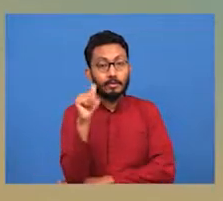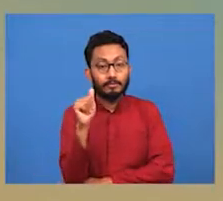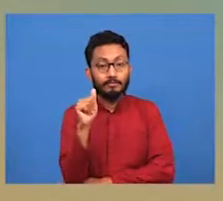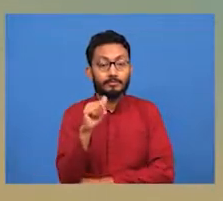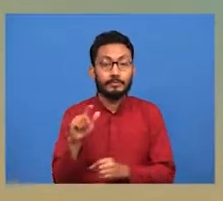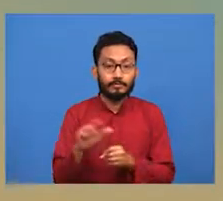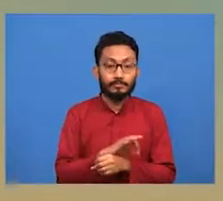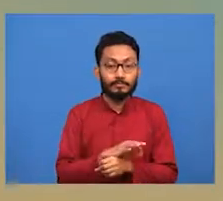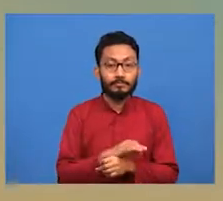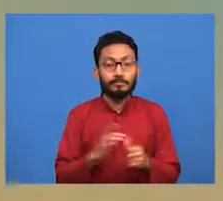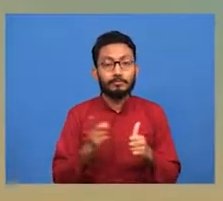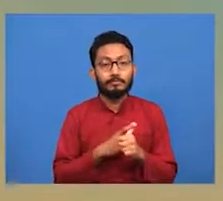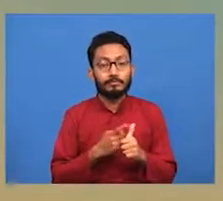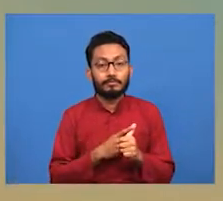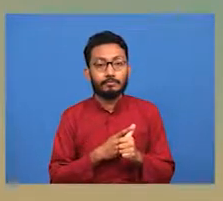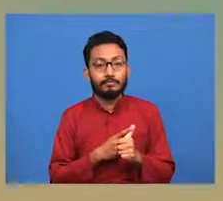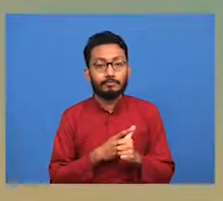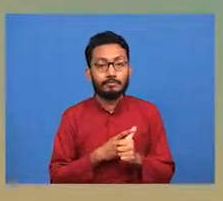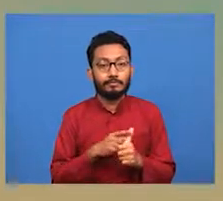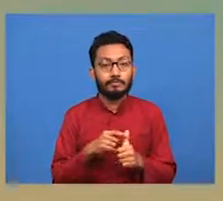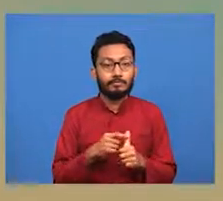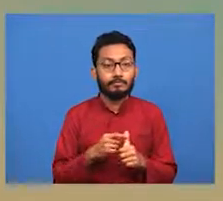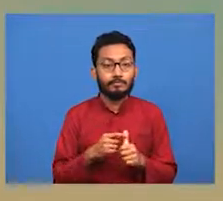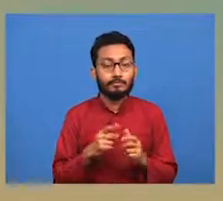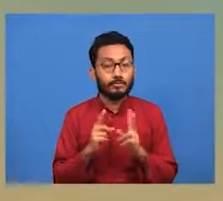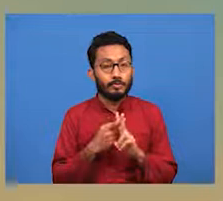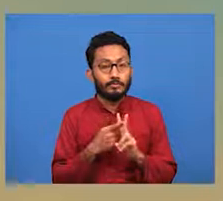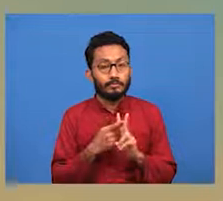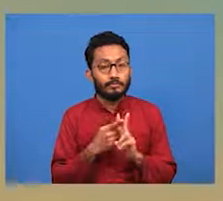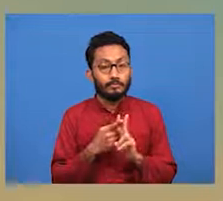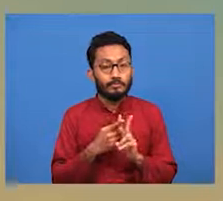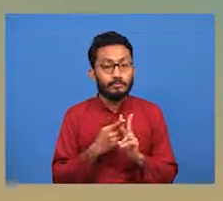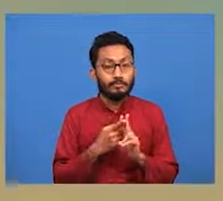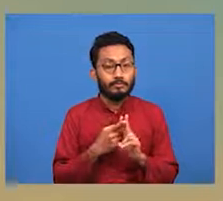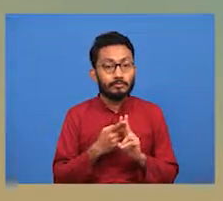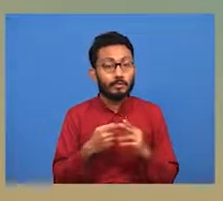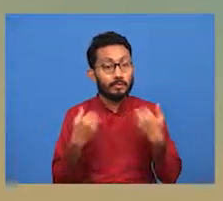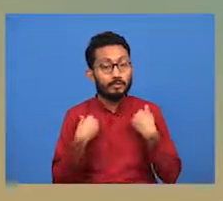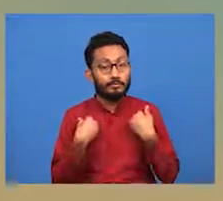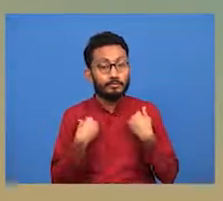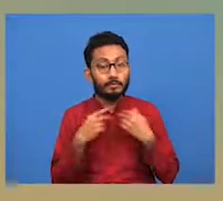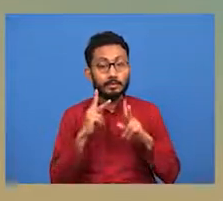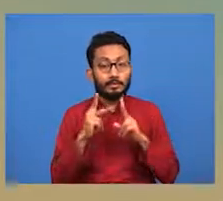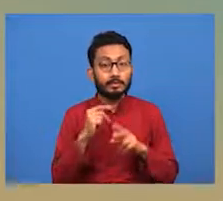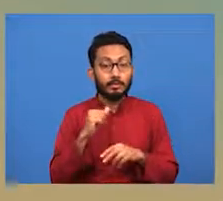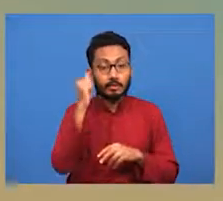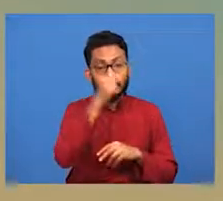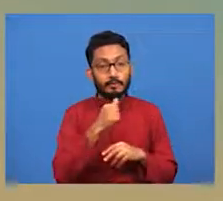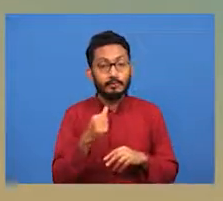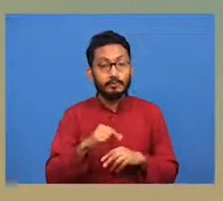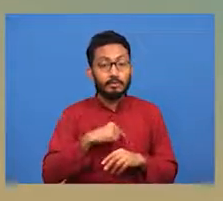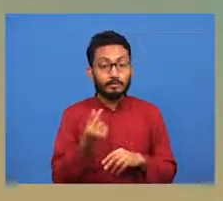Ayat pertama dan kedua mengandungi kata adjektif gembira dan